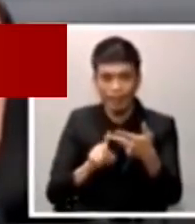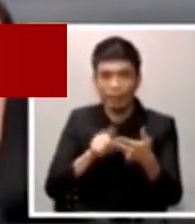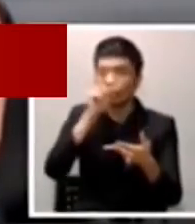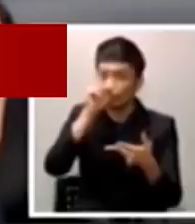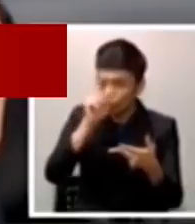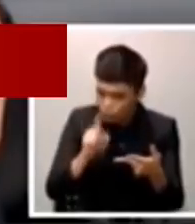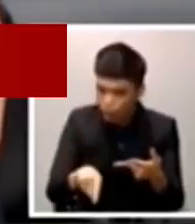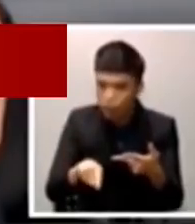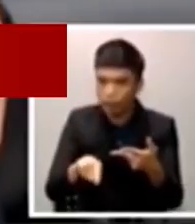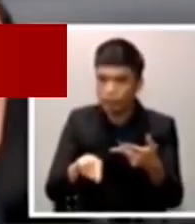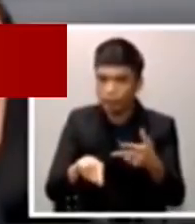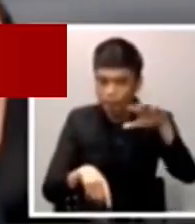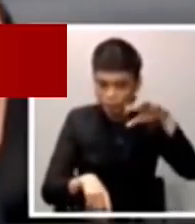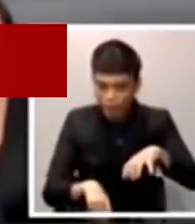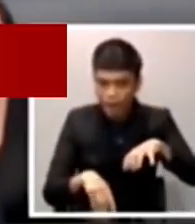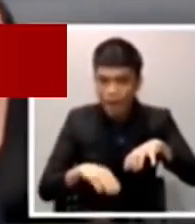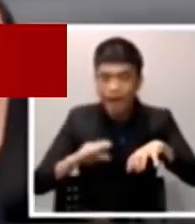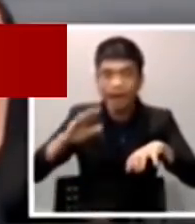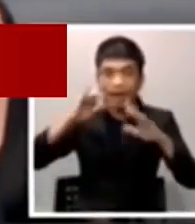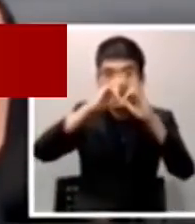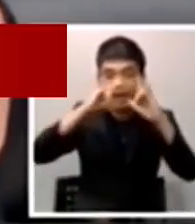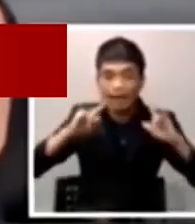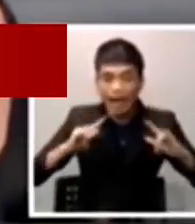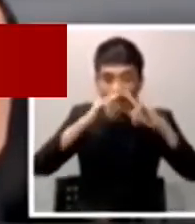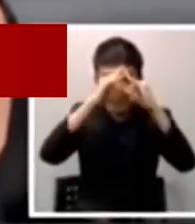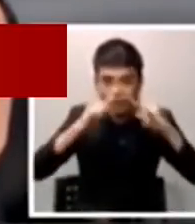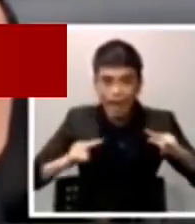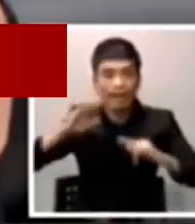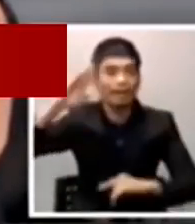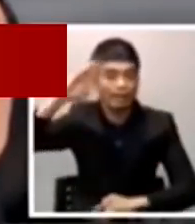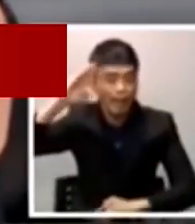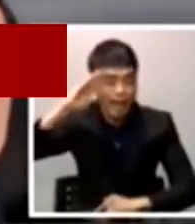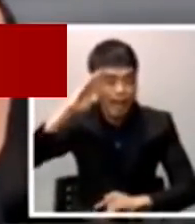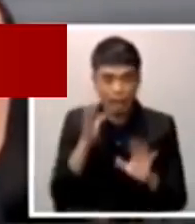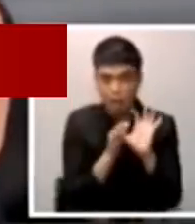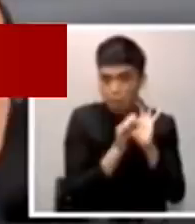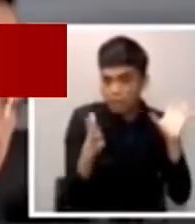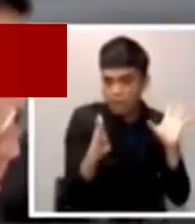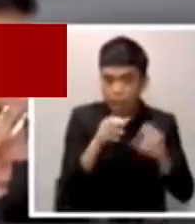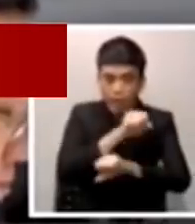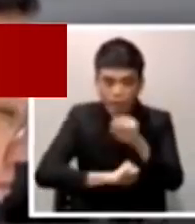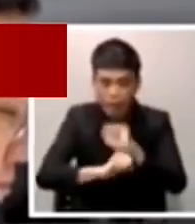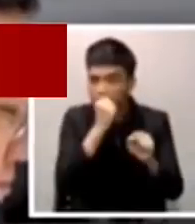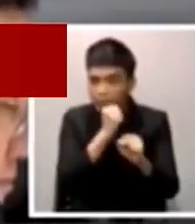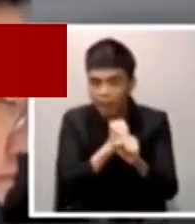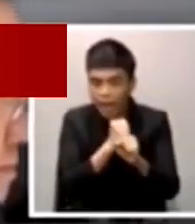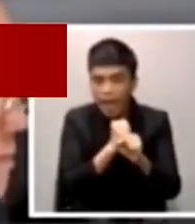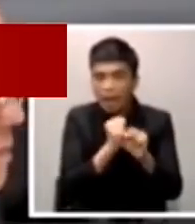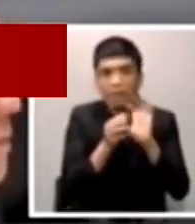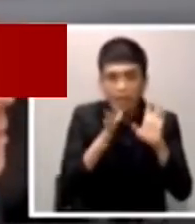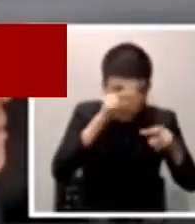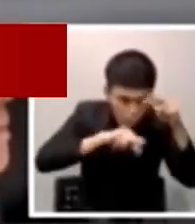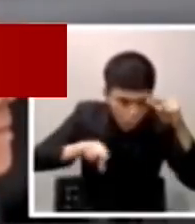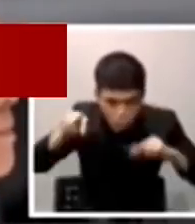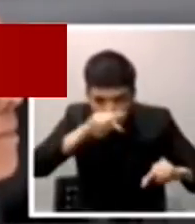รูปสถานที่ค่ายทหารที่อยู่ในเมืองที่ไม่เกี่ยวข้องกับภารกิจในเมืองไม่เกี่ยวข้องกับหน่วยราชการที่รักษ